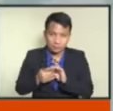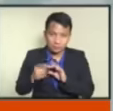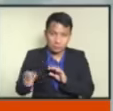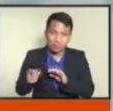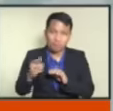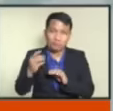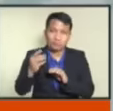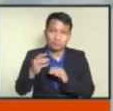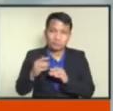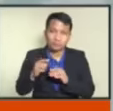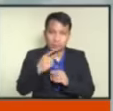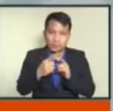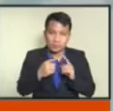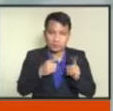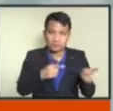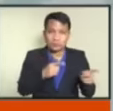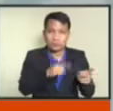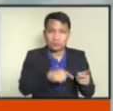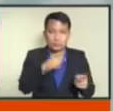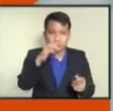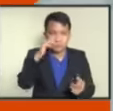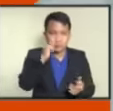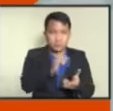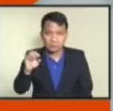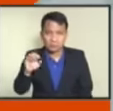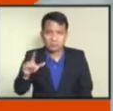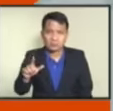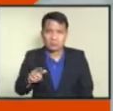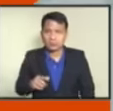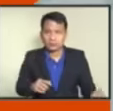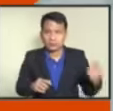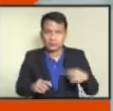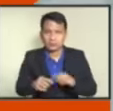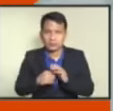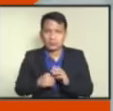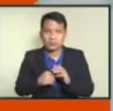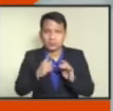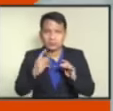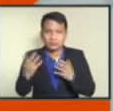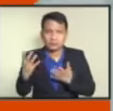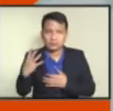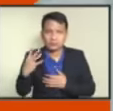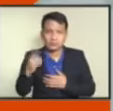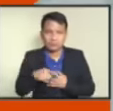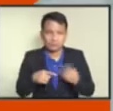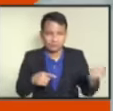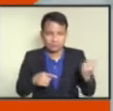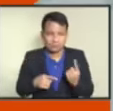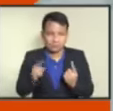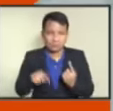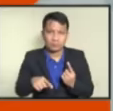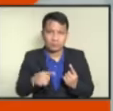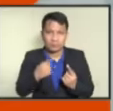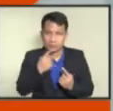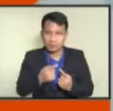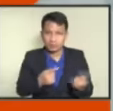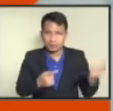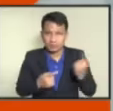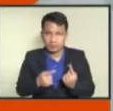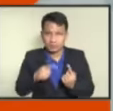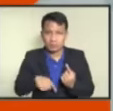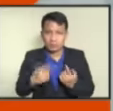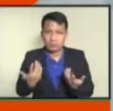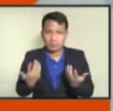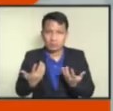na makausap po sana yung asawa po talaga. Hinihintay din po namin sila kasi sabi niya nga po, pupunta po sila dito